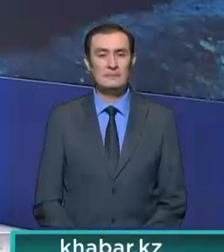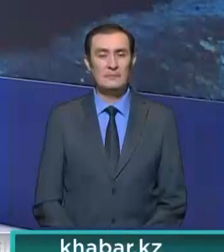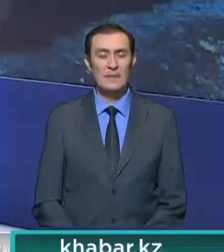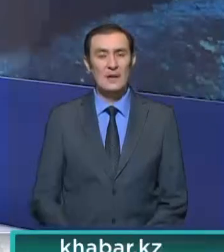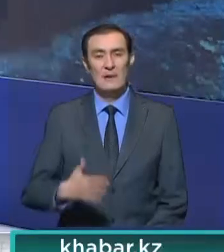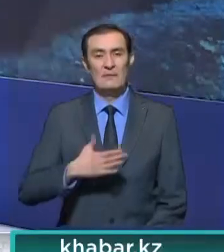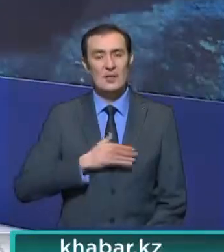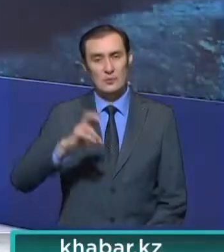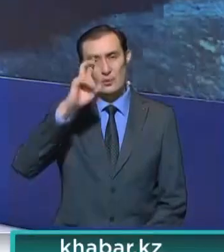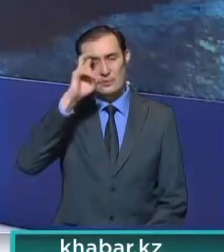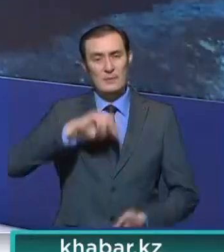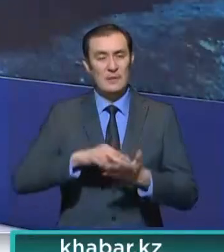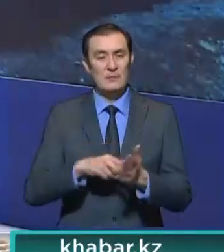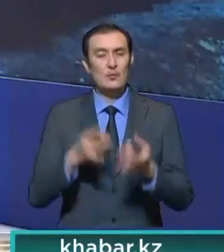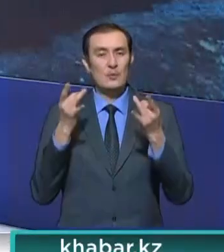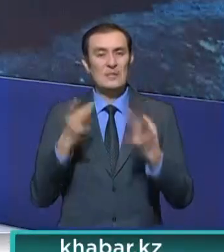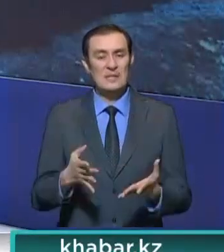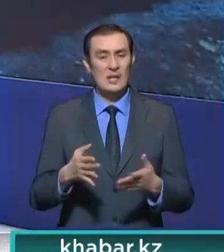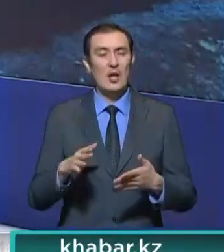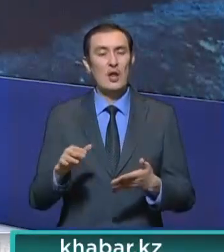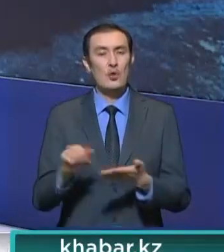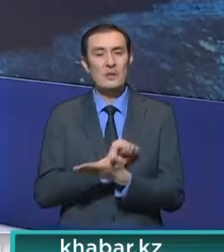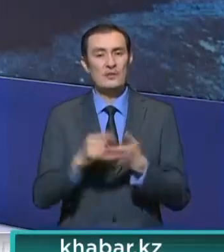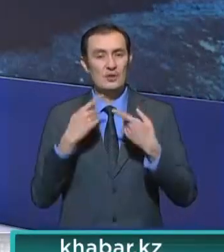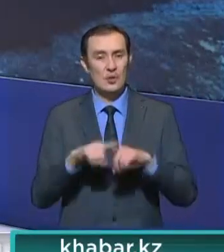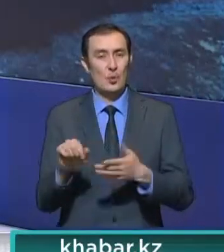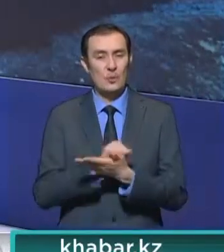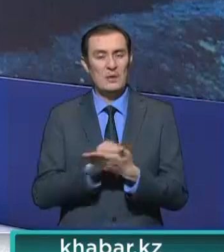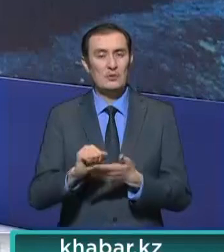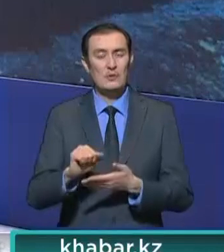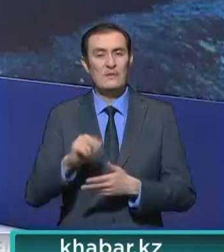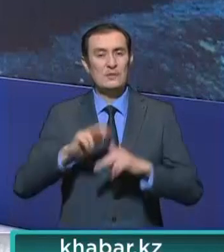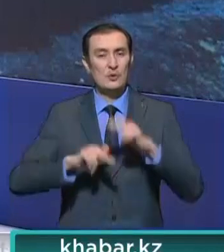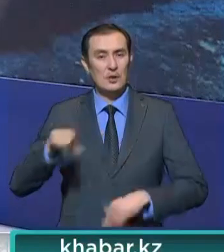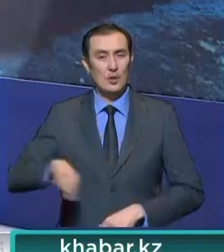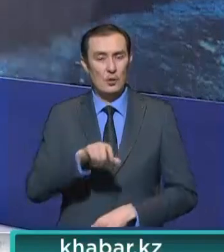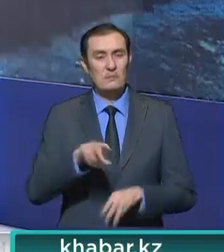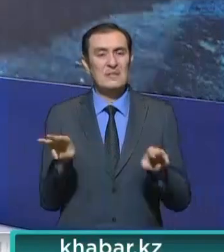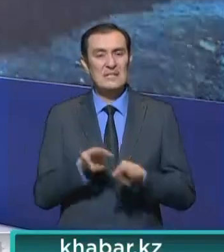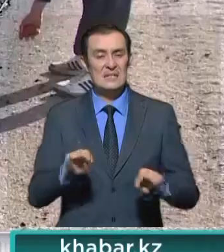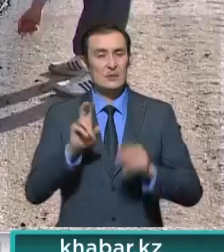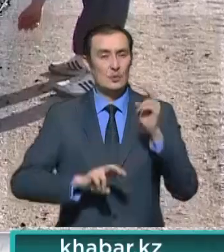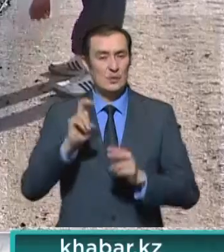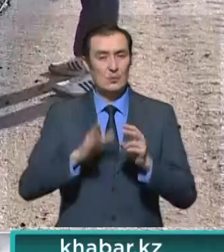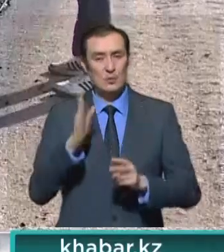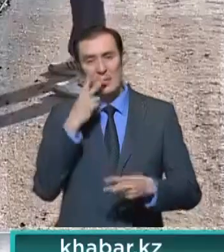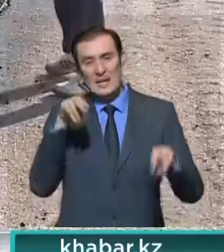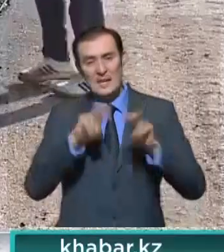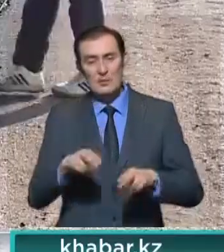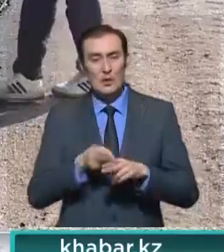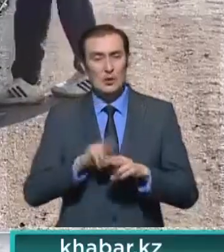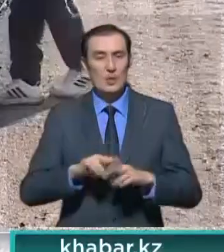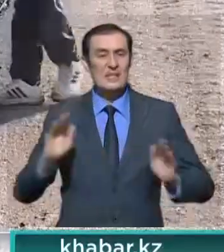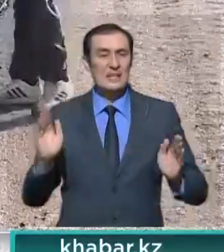В нашей стране планируют упростить нормативно-техническую документацию в дорожной отрасли. Для этого в Мининдустрии намерены провести ревизию, которая